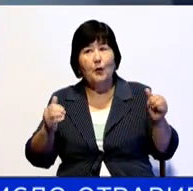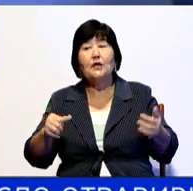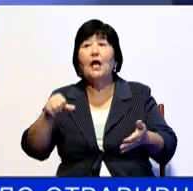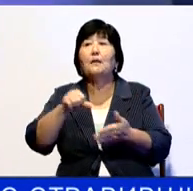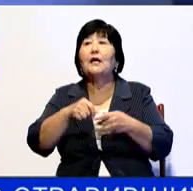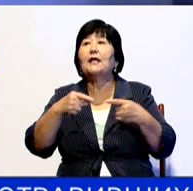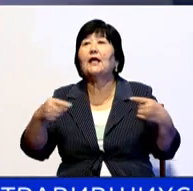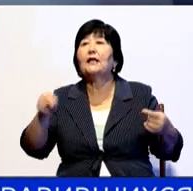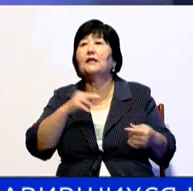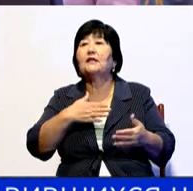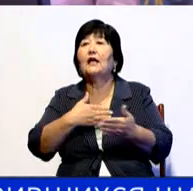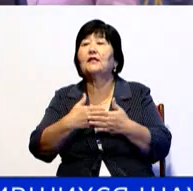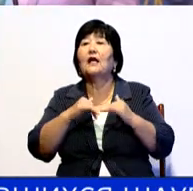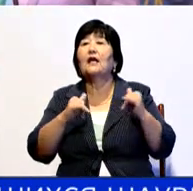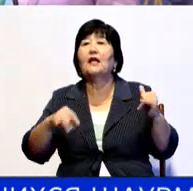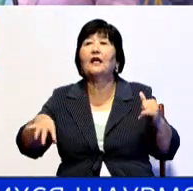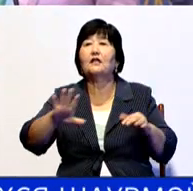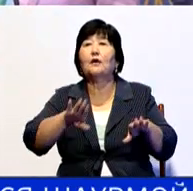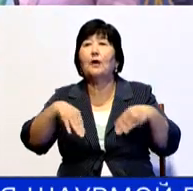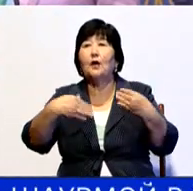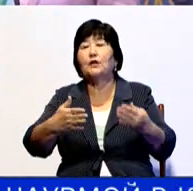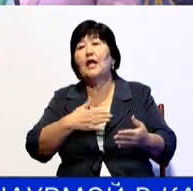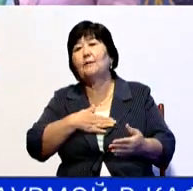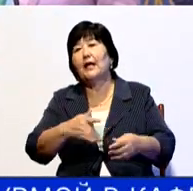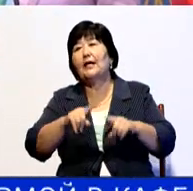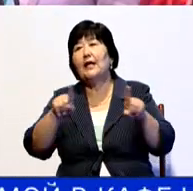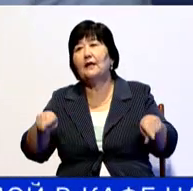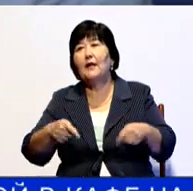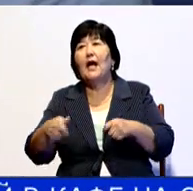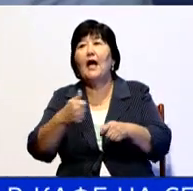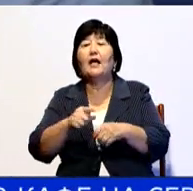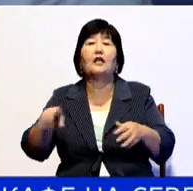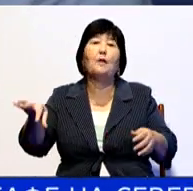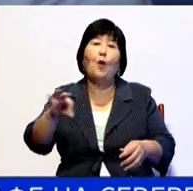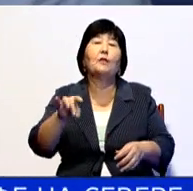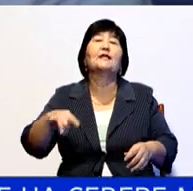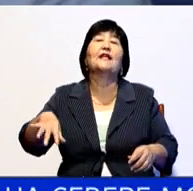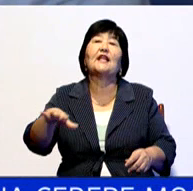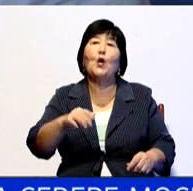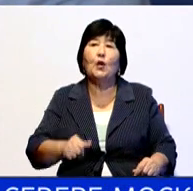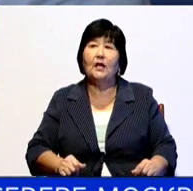Представителям разных сфер за вклад в развитие района были вручены благодарственные письма акимов области и района.